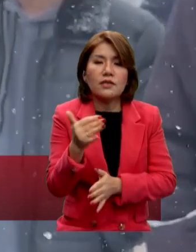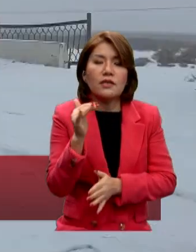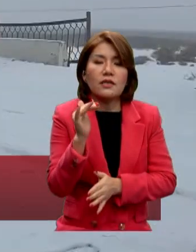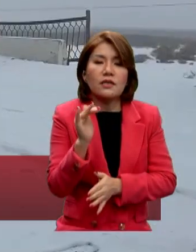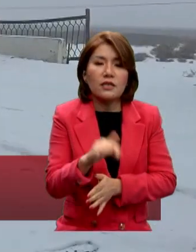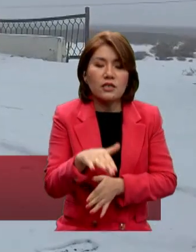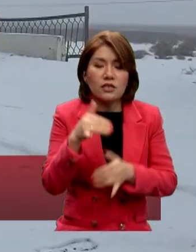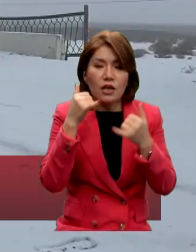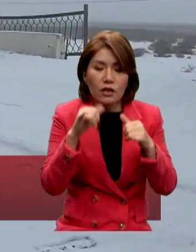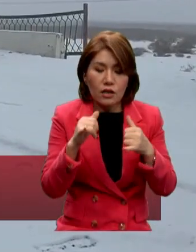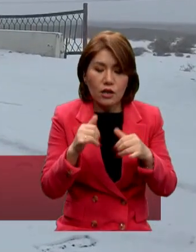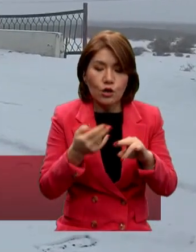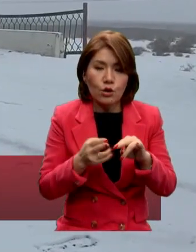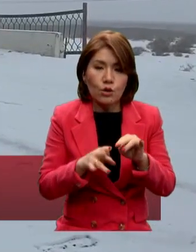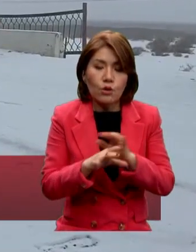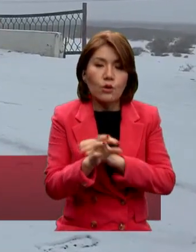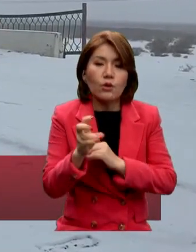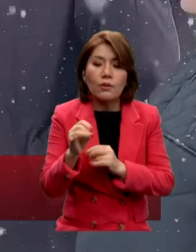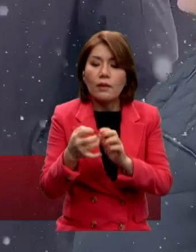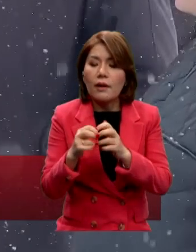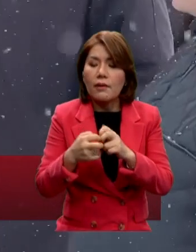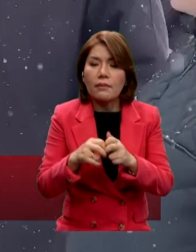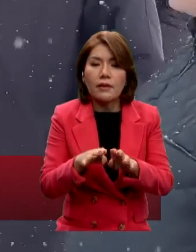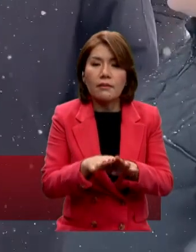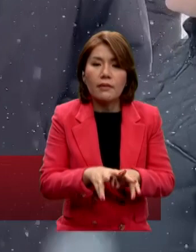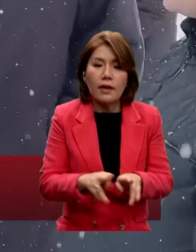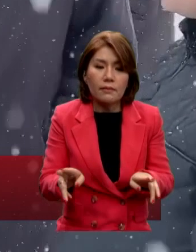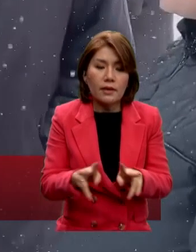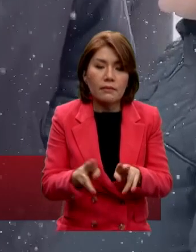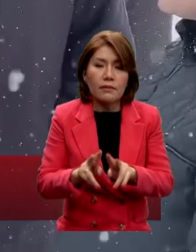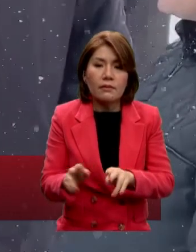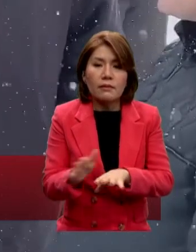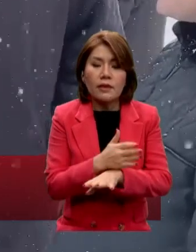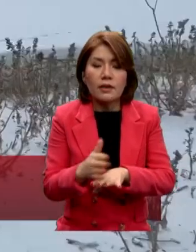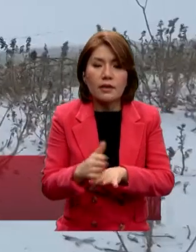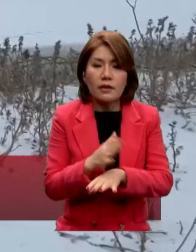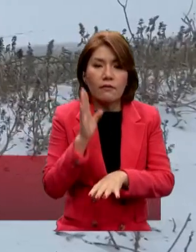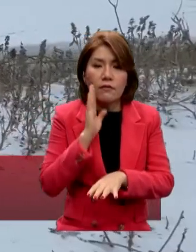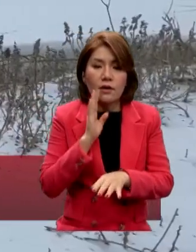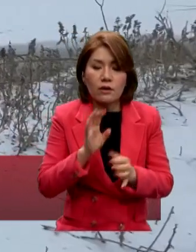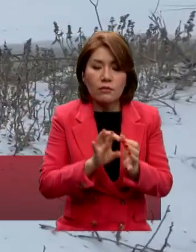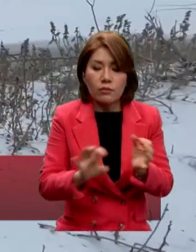скота. Сельчане уверены, проблема в неравномерном распределении водных ресурсов.